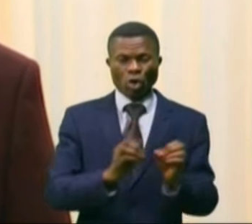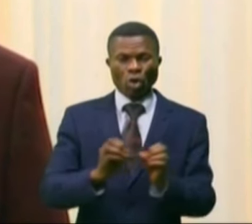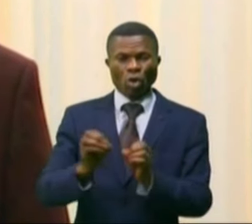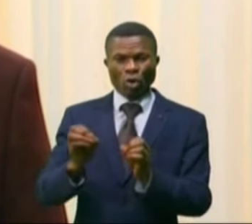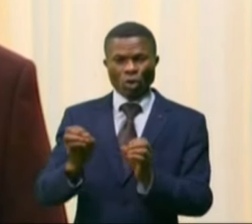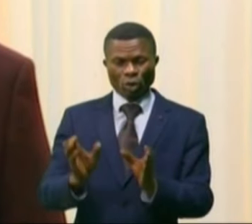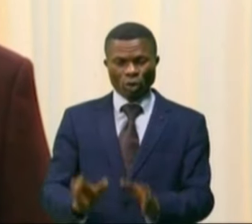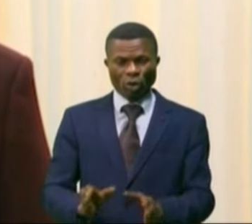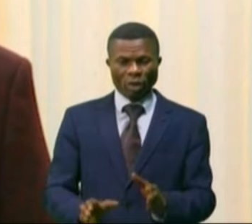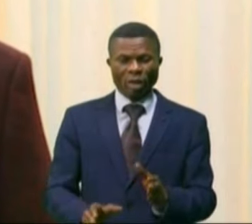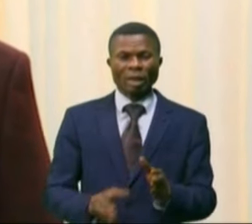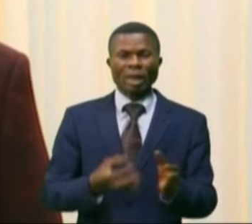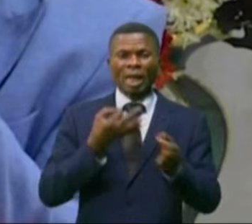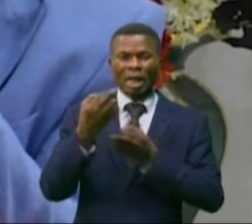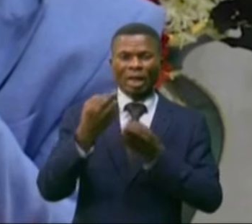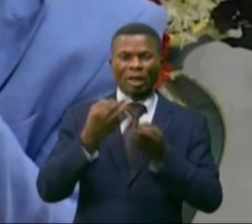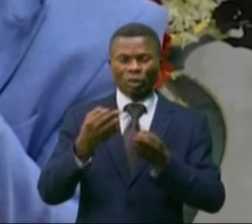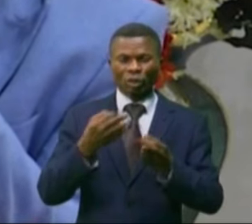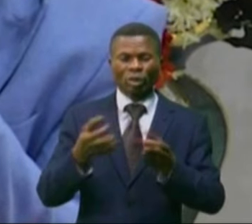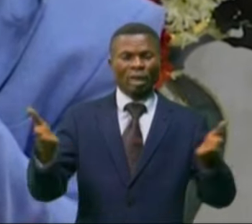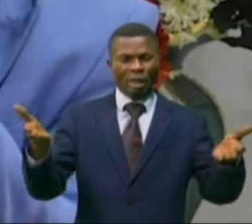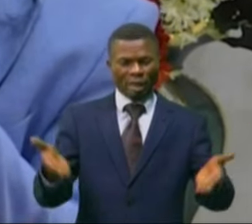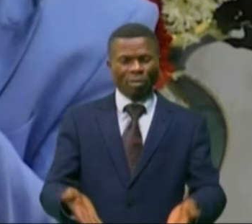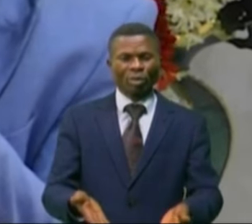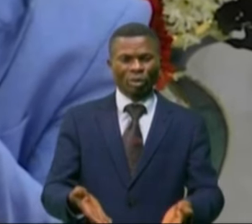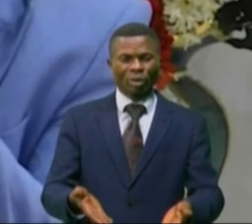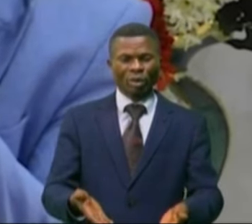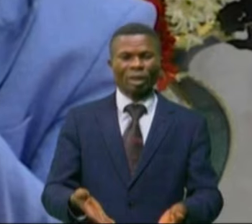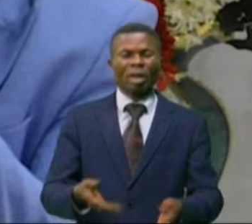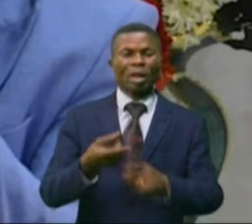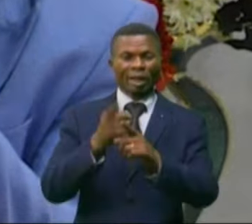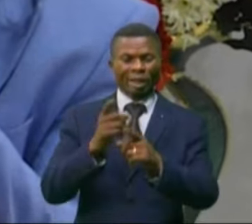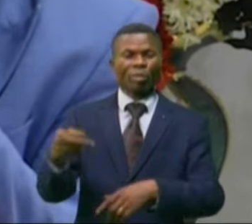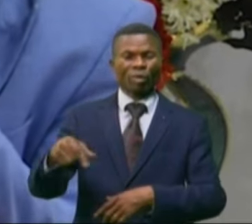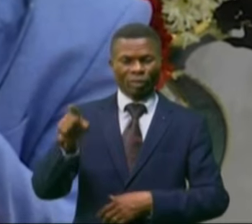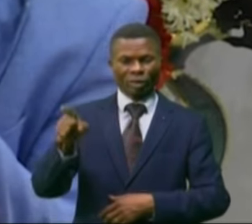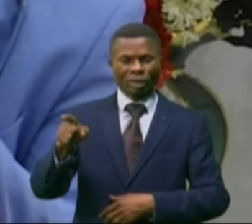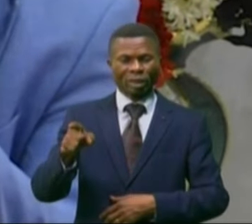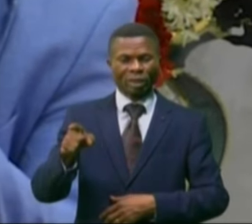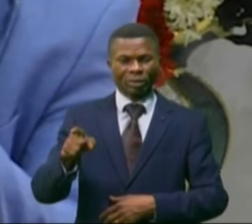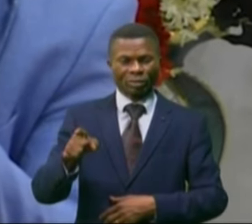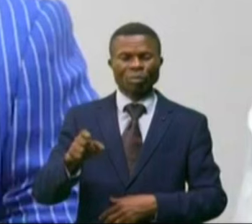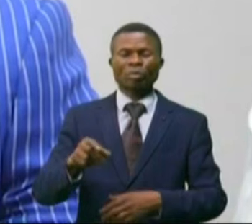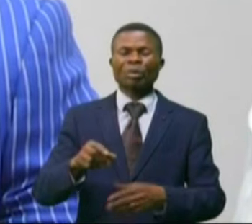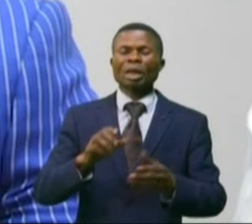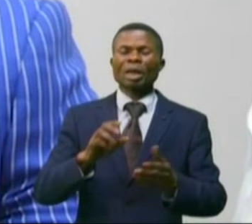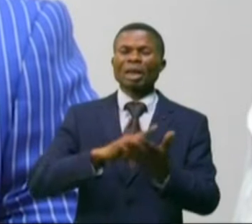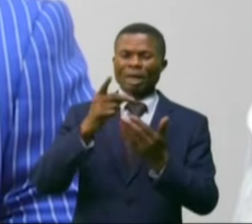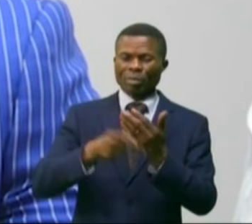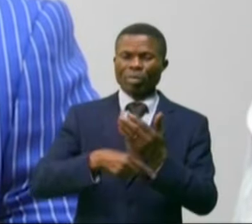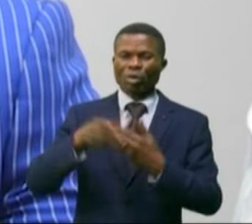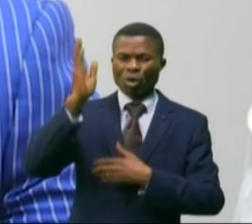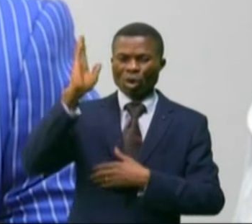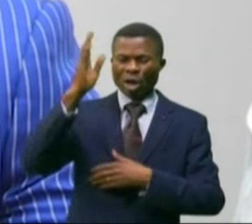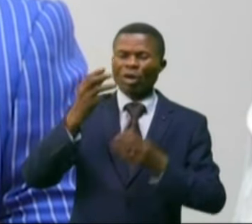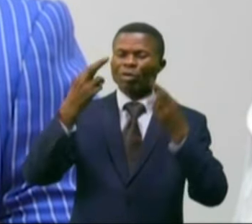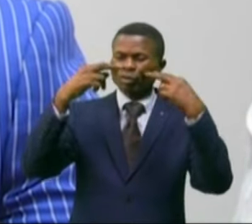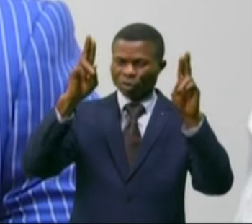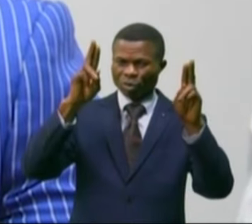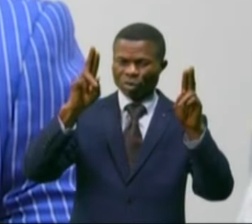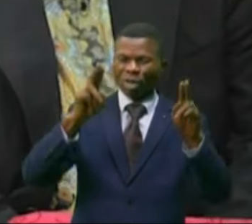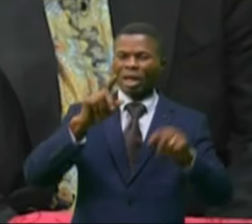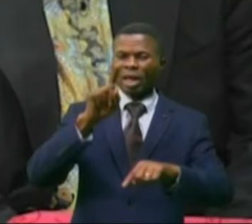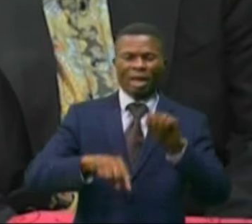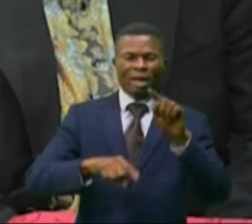a exprimé le vœu de voir ses dignes fils du terroir réussir leur pari, certes difficile mais pas impossible pour